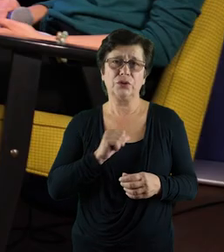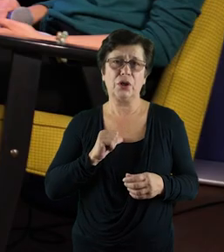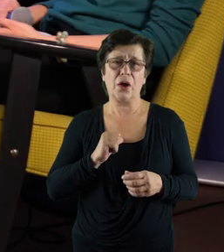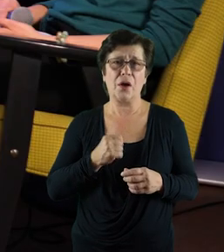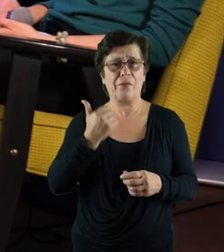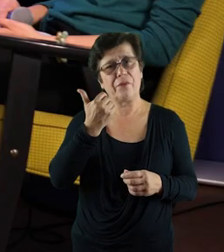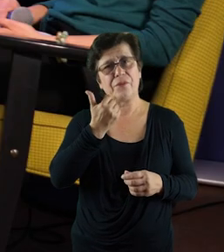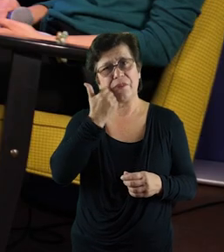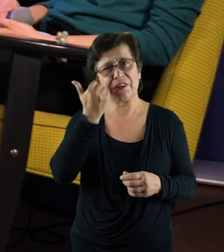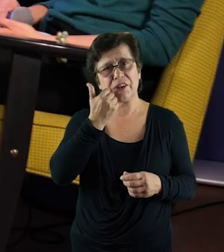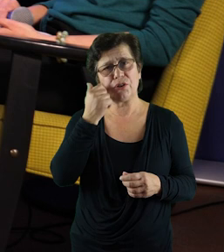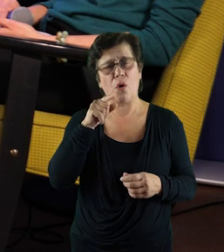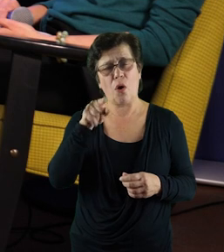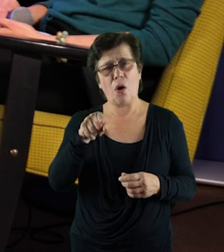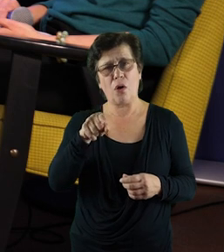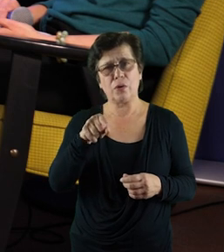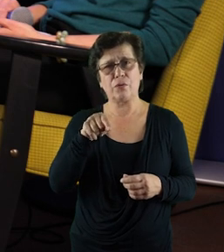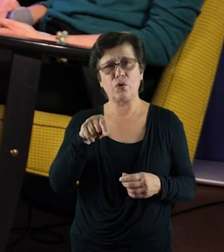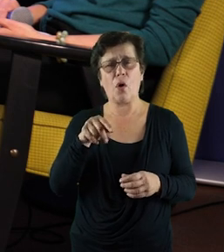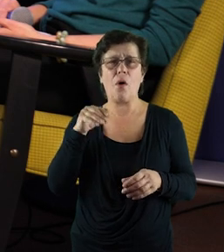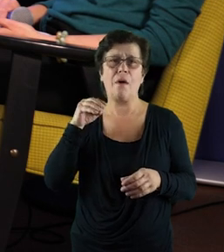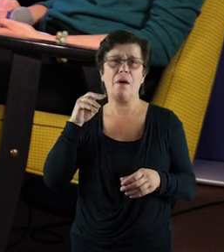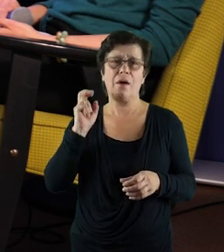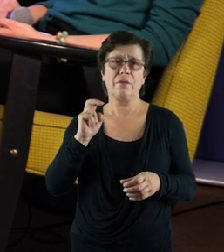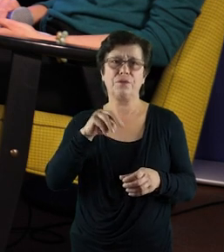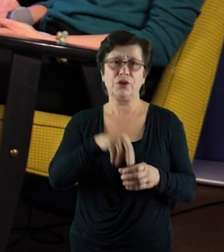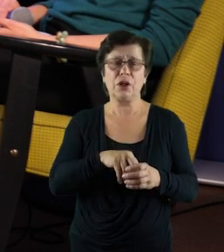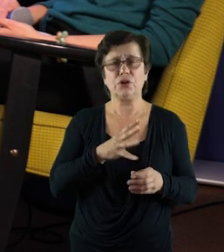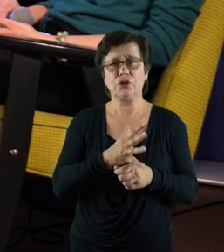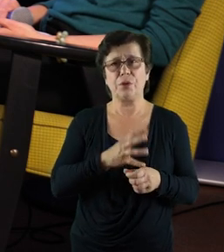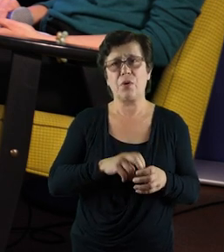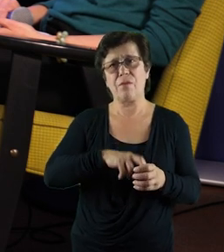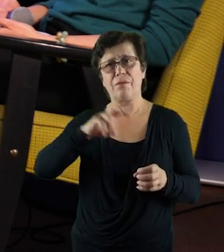to jest zdumiewające, że on w to wszedł, mimo że tak tak szybko wyszedł z tego.